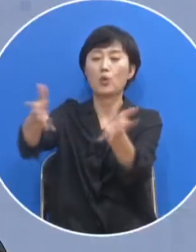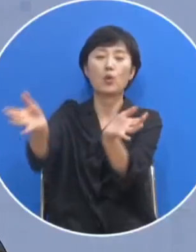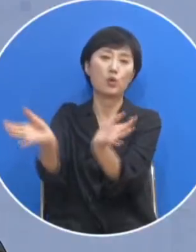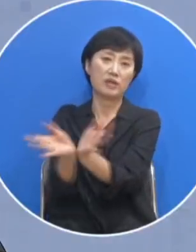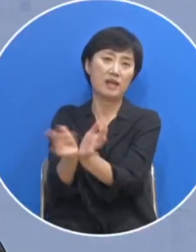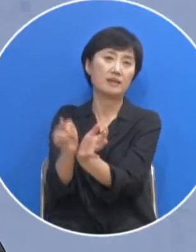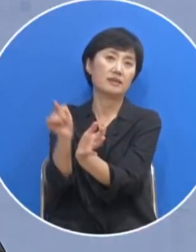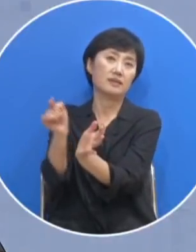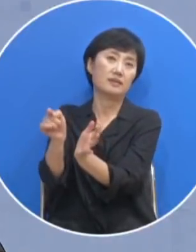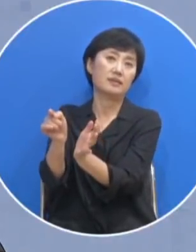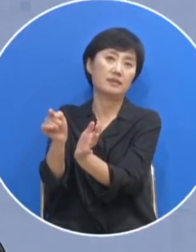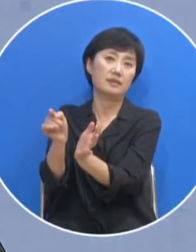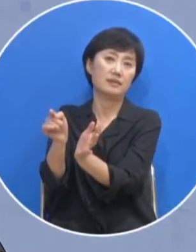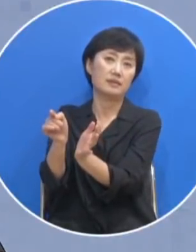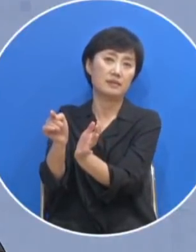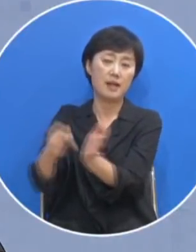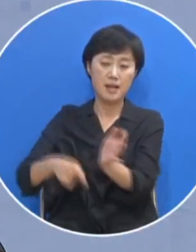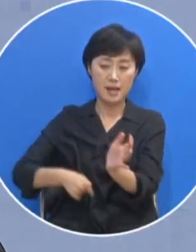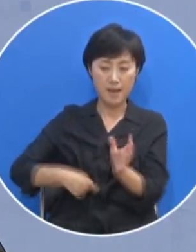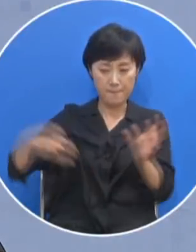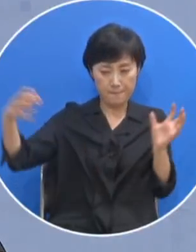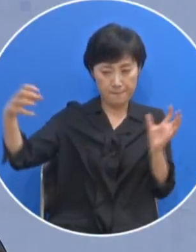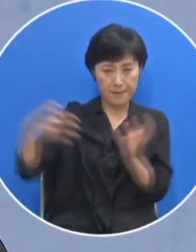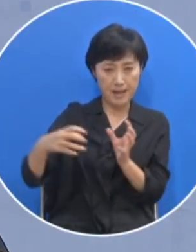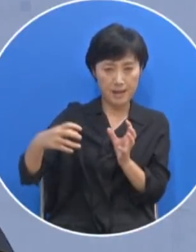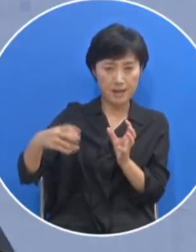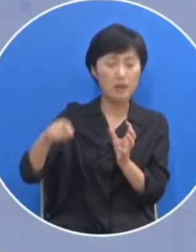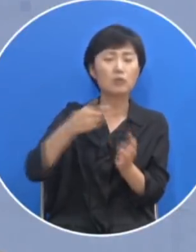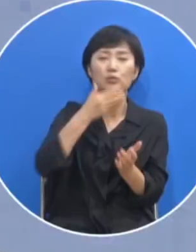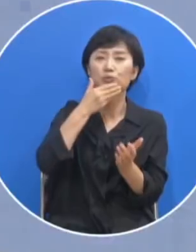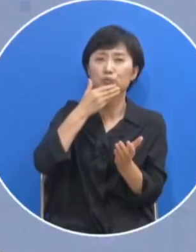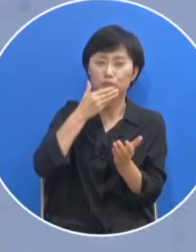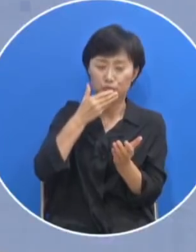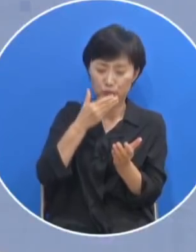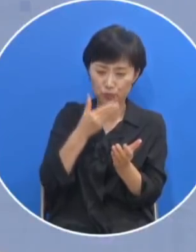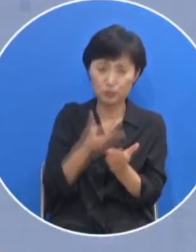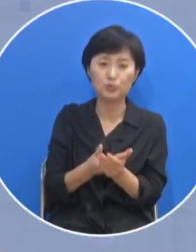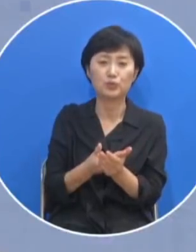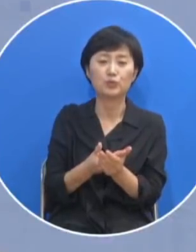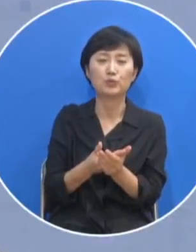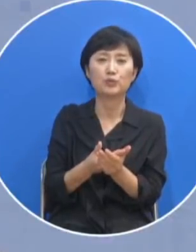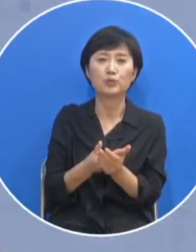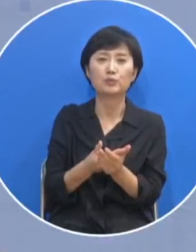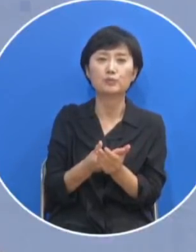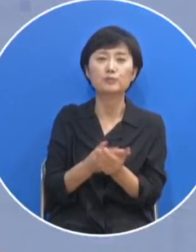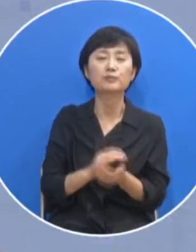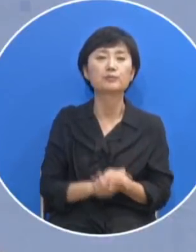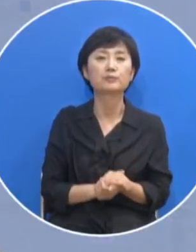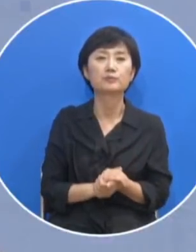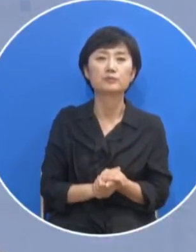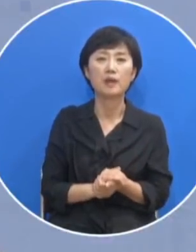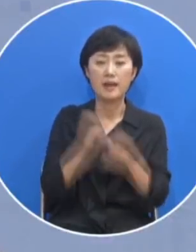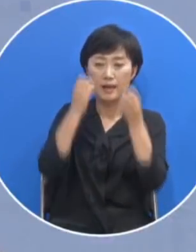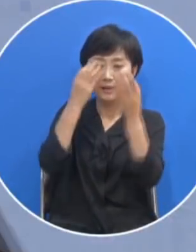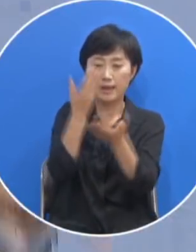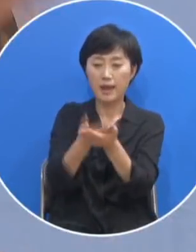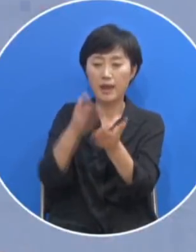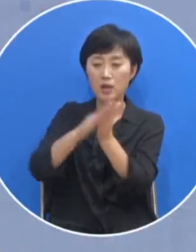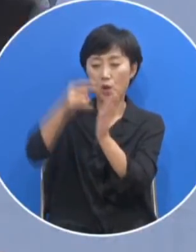답이에요 souls 이익률 자들이 뿐이다 미션 에 출연이 많이 했어요 이 사람들